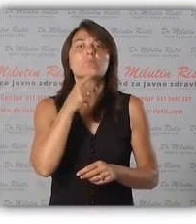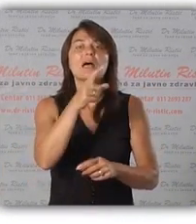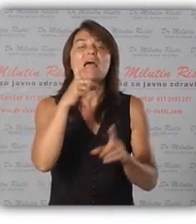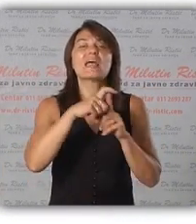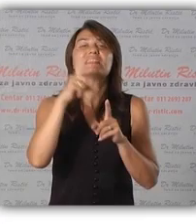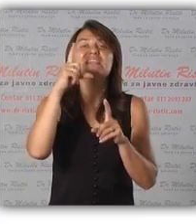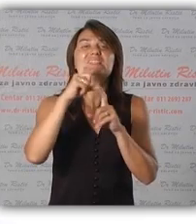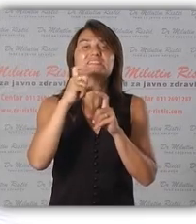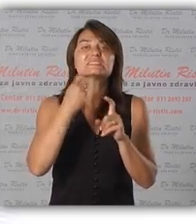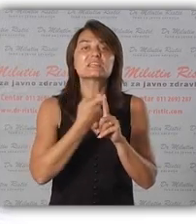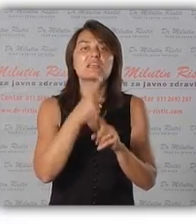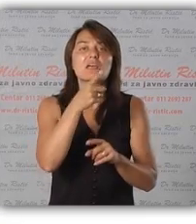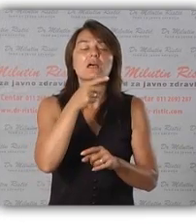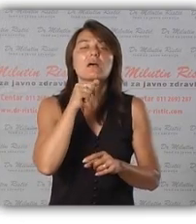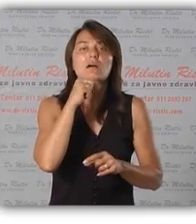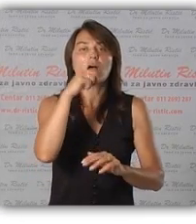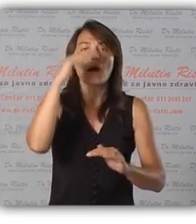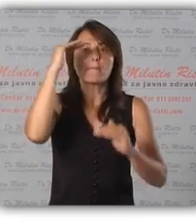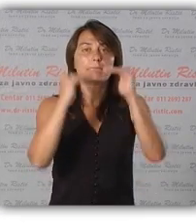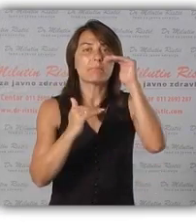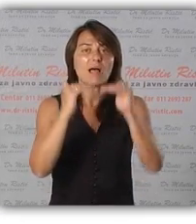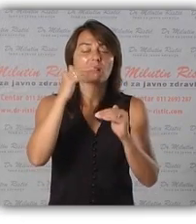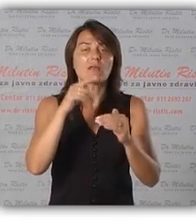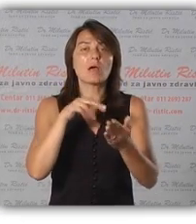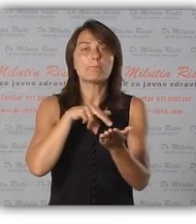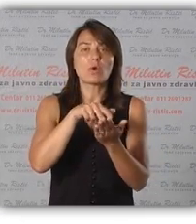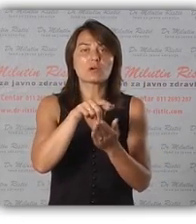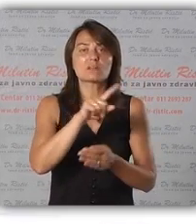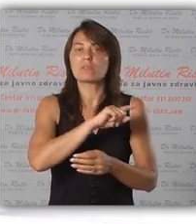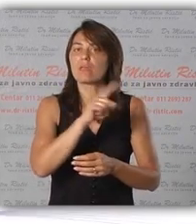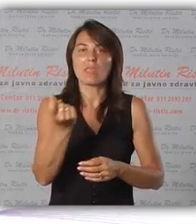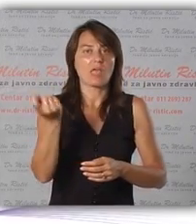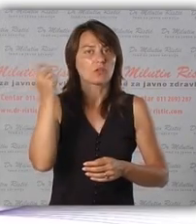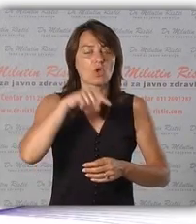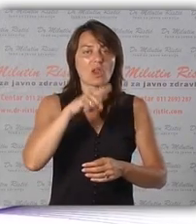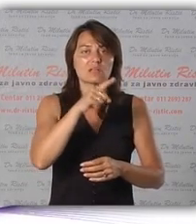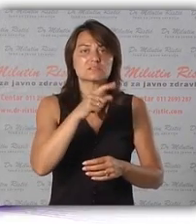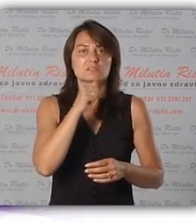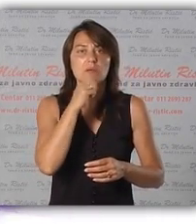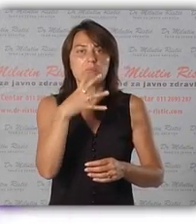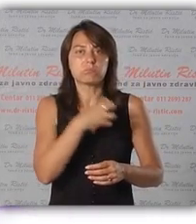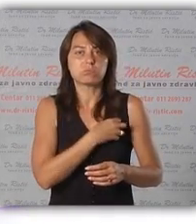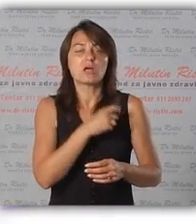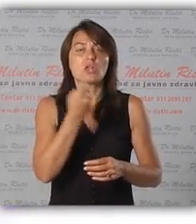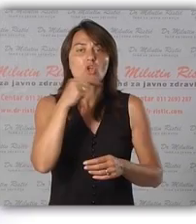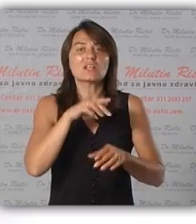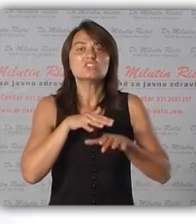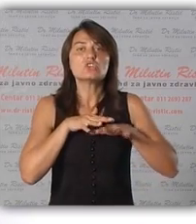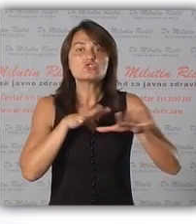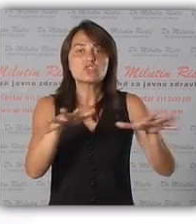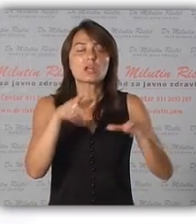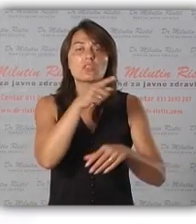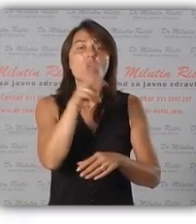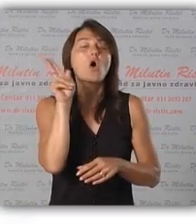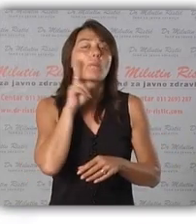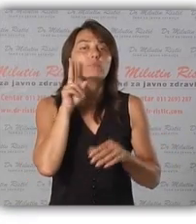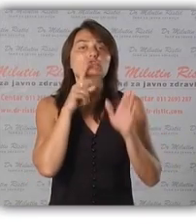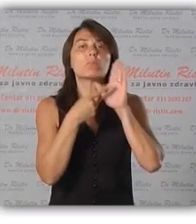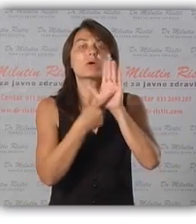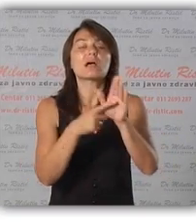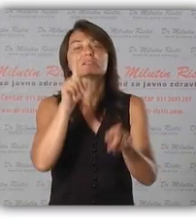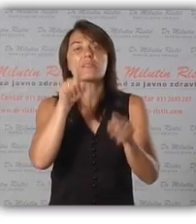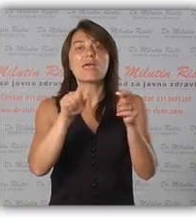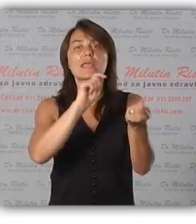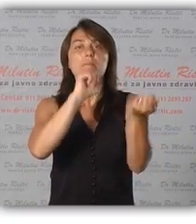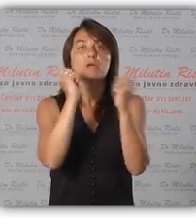miokarda. Dok je diskinezija predstavlja paradoksalne pokrete, ne dolazi do kontrakcije, nego dolazi do širenja. On obično